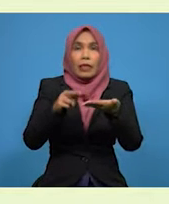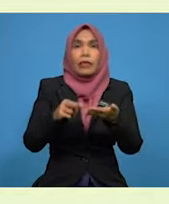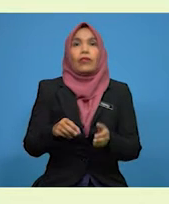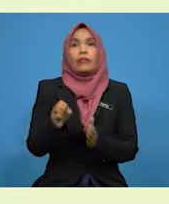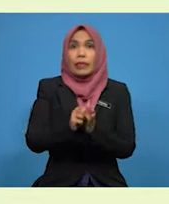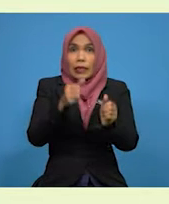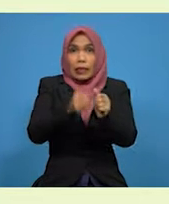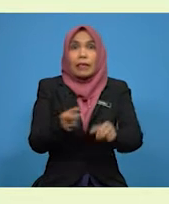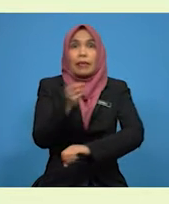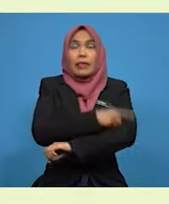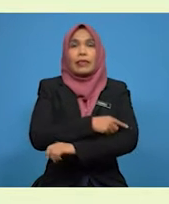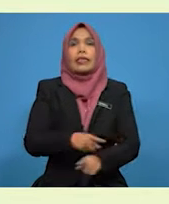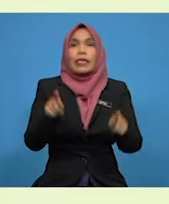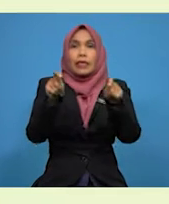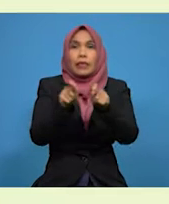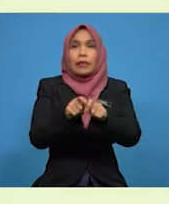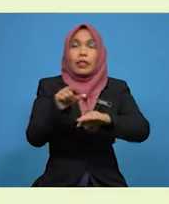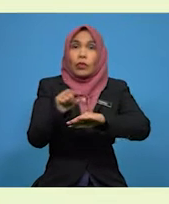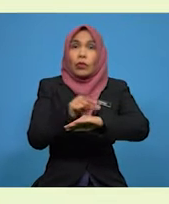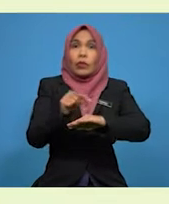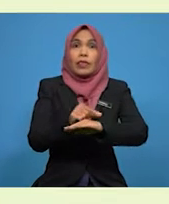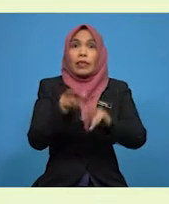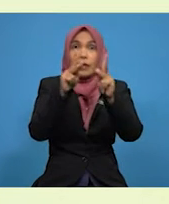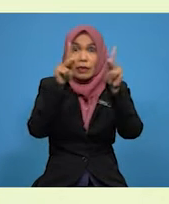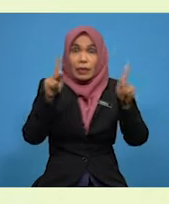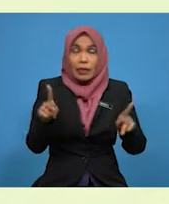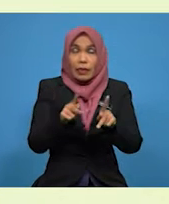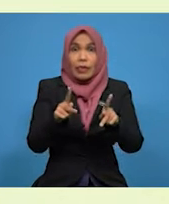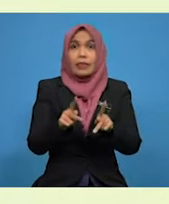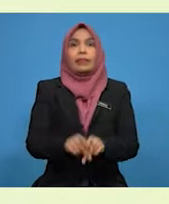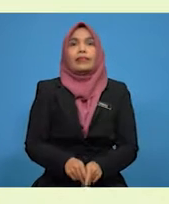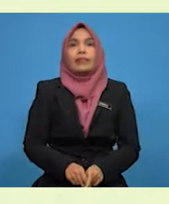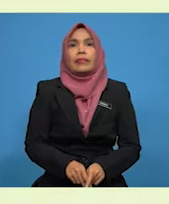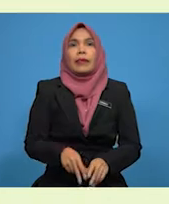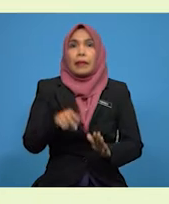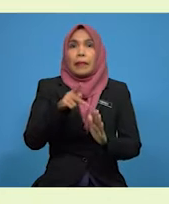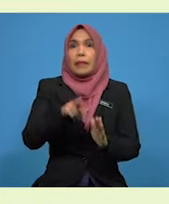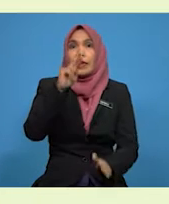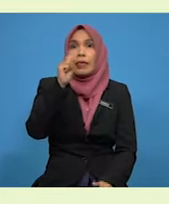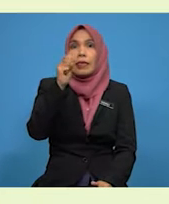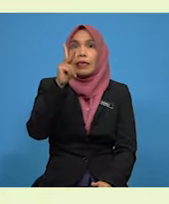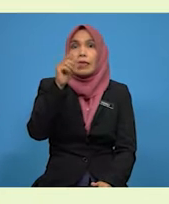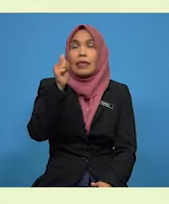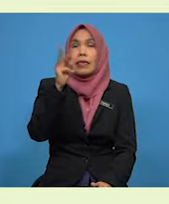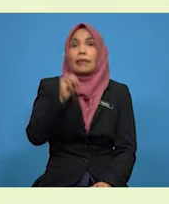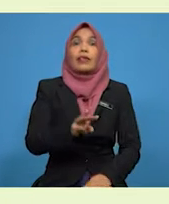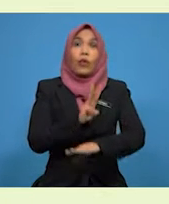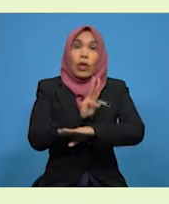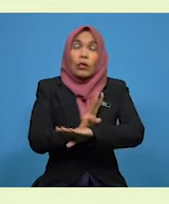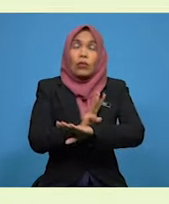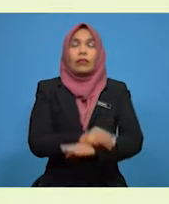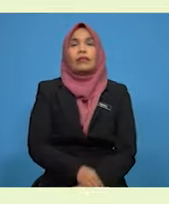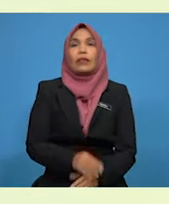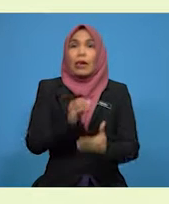setiap hari seperti menggunakan kad perakam waktu atau pengimbas cap jari pekerja.